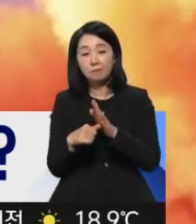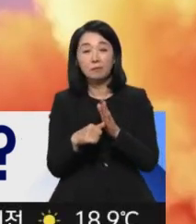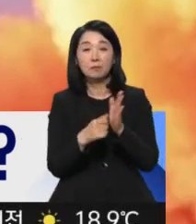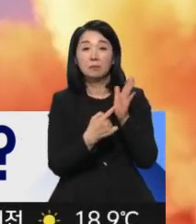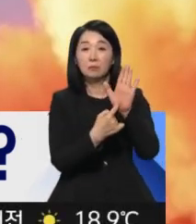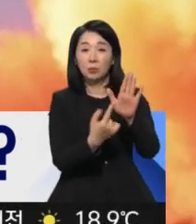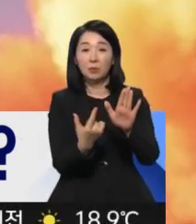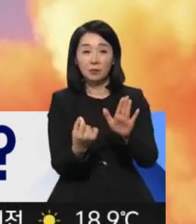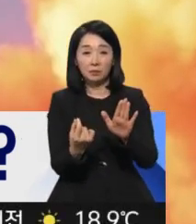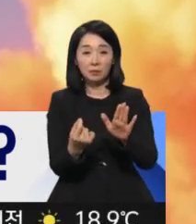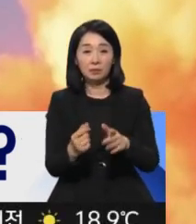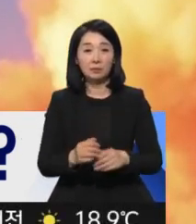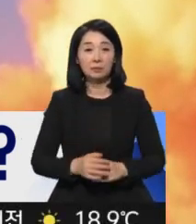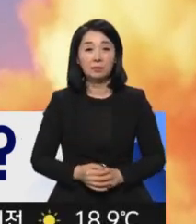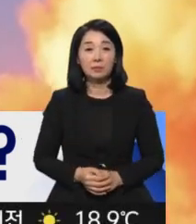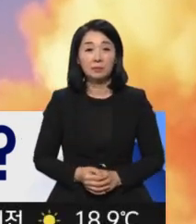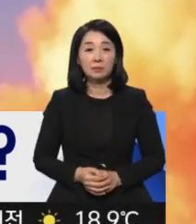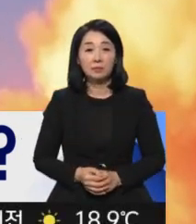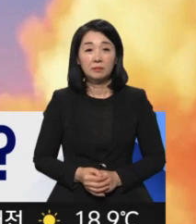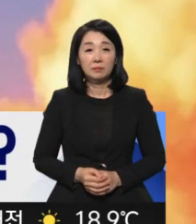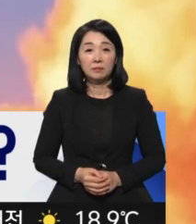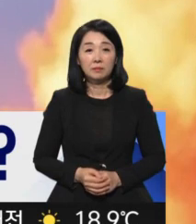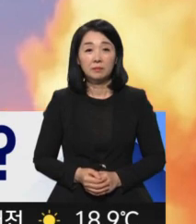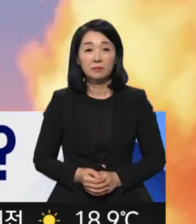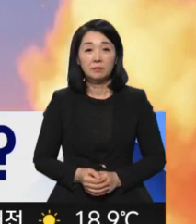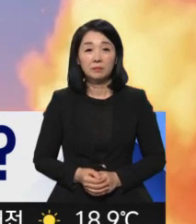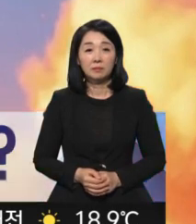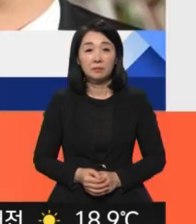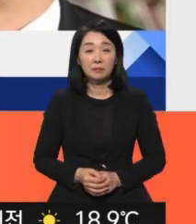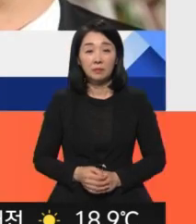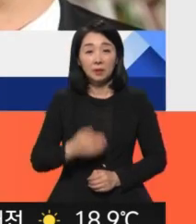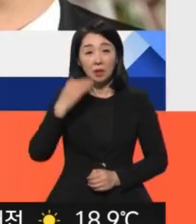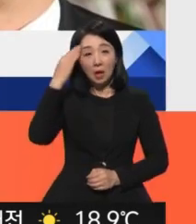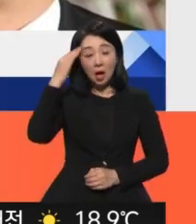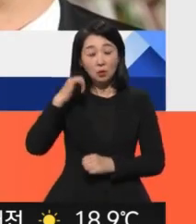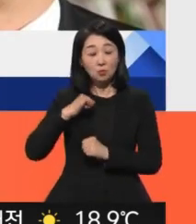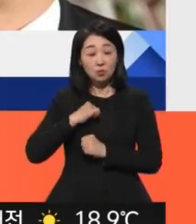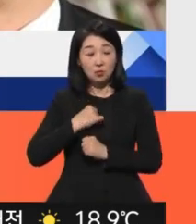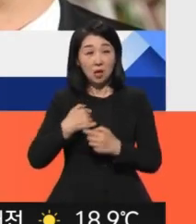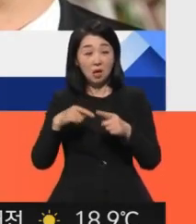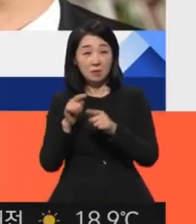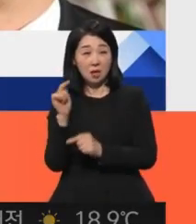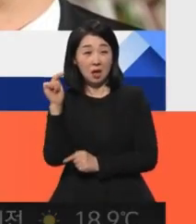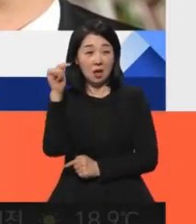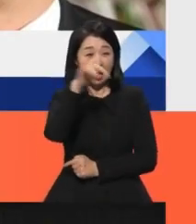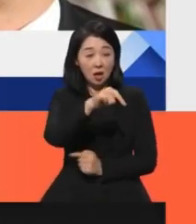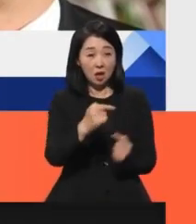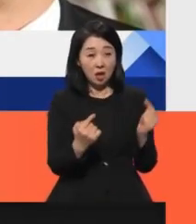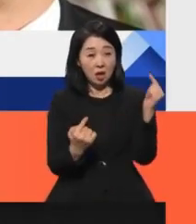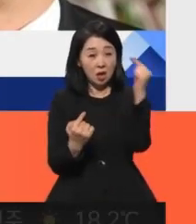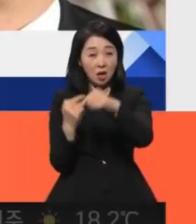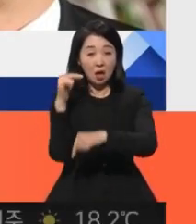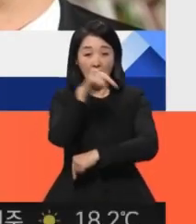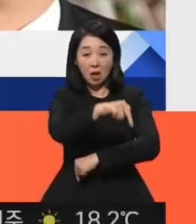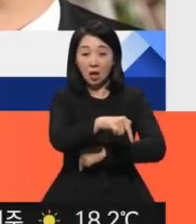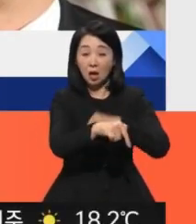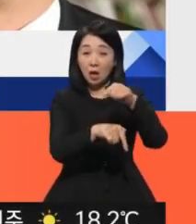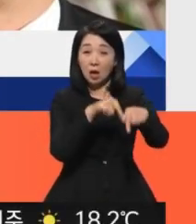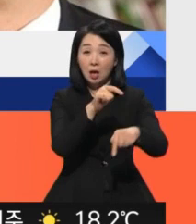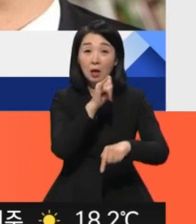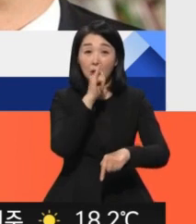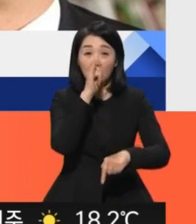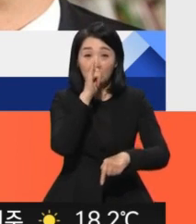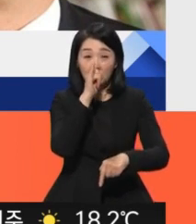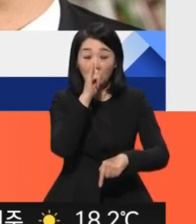그런 행동이 나왔다 이렇게 봐야 되겠습니다. 네. 자, 우리 군이 이제 맞대응을 한 이후에 북한이 9.19 합의 네. 위반인 이제 100여 발의